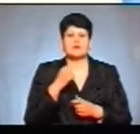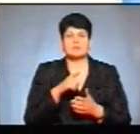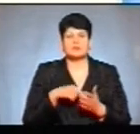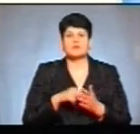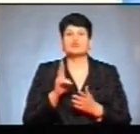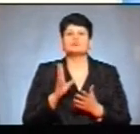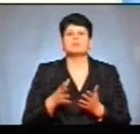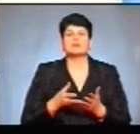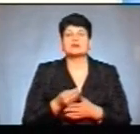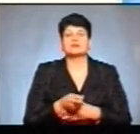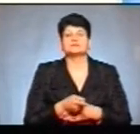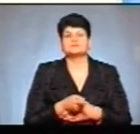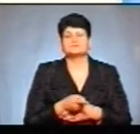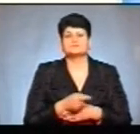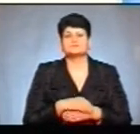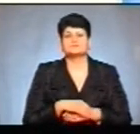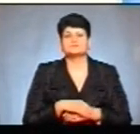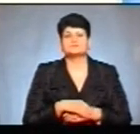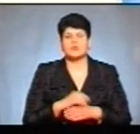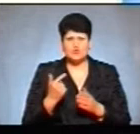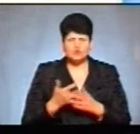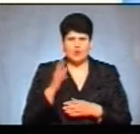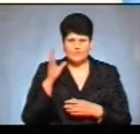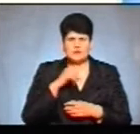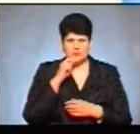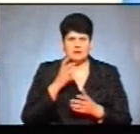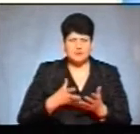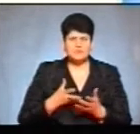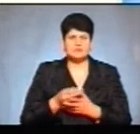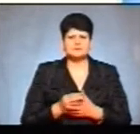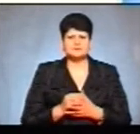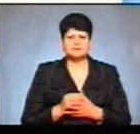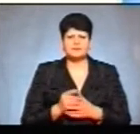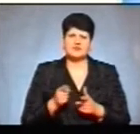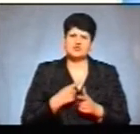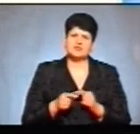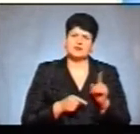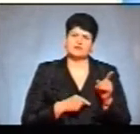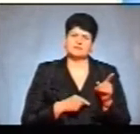буде платити? Знову вся країна буде розплачуватися? Чи тільки вони?